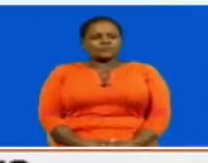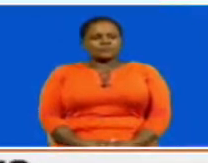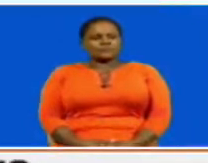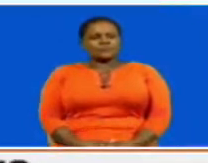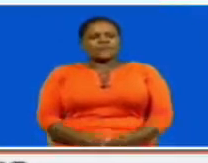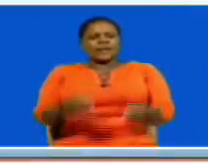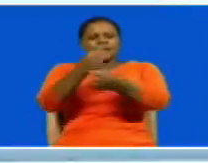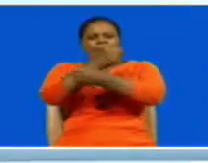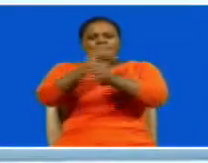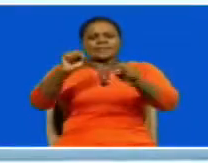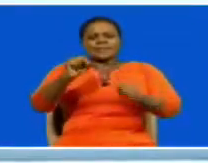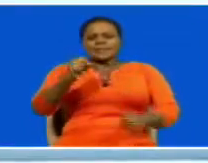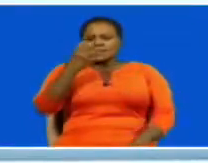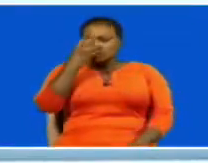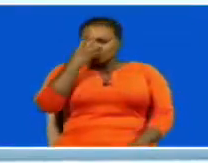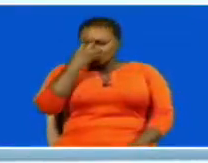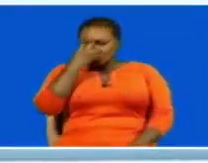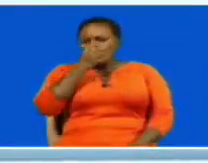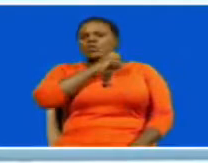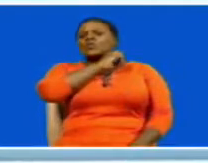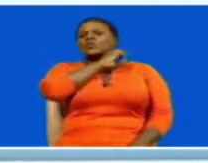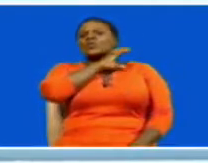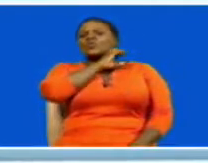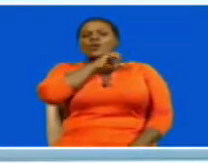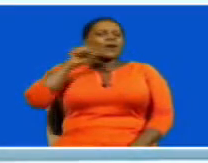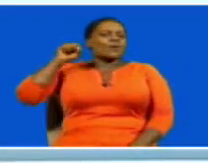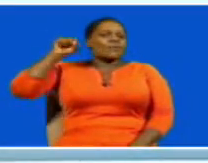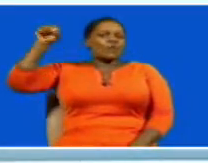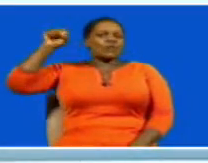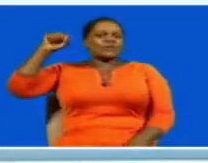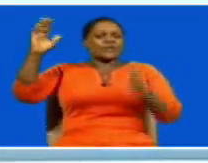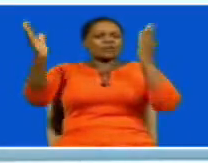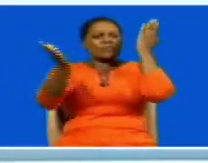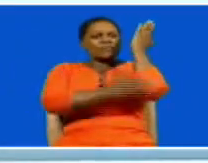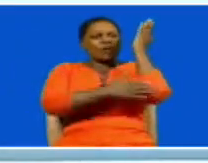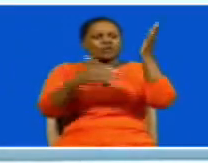Rais William Ruto amelalamika kuwa siasa mbaya zimekuwa kikwazo kikuu cha